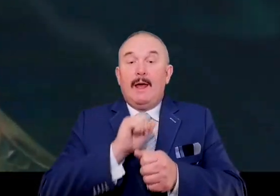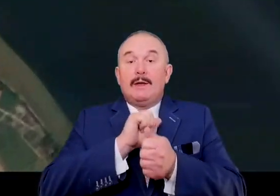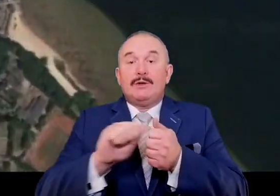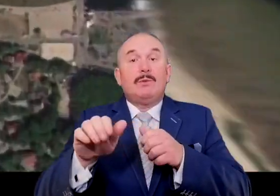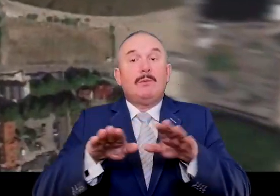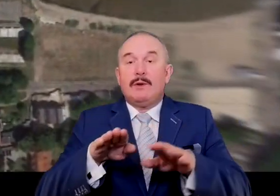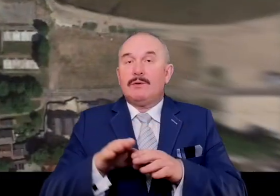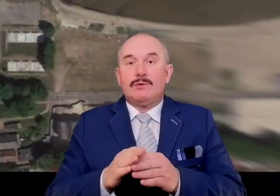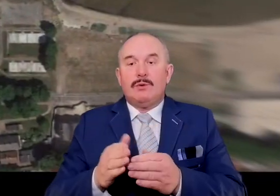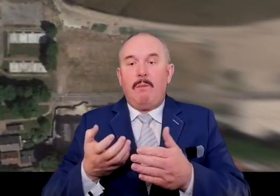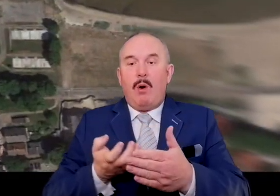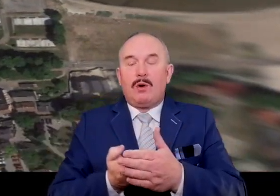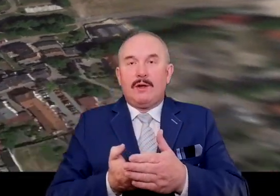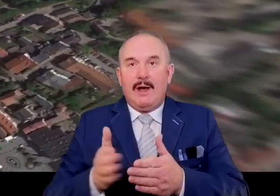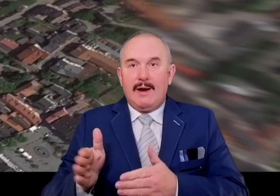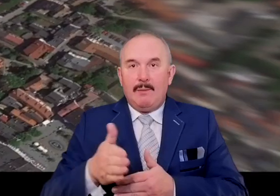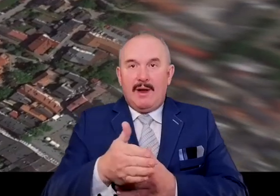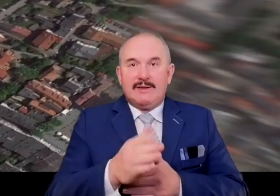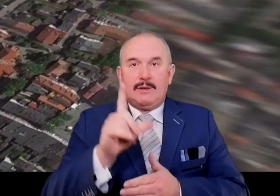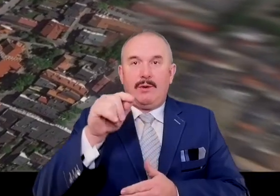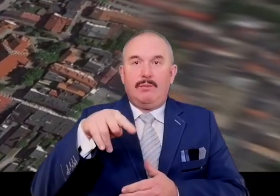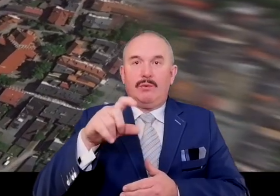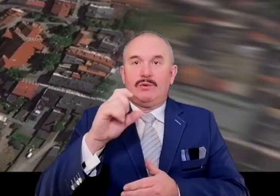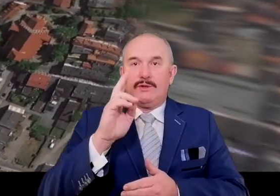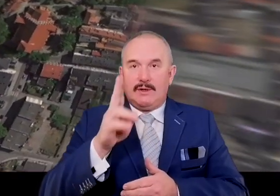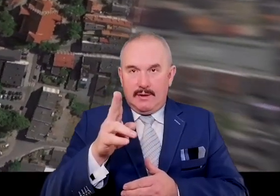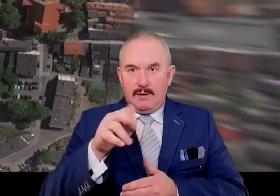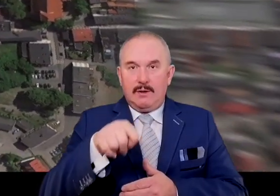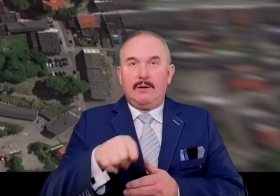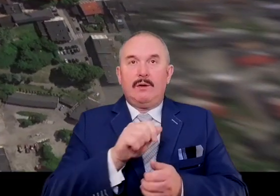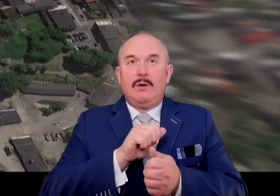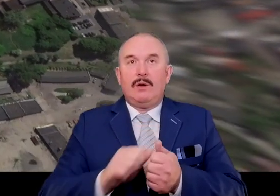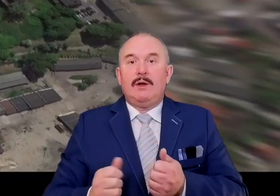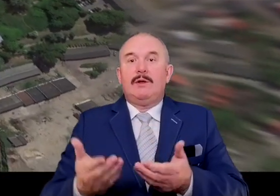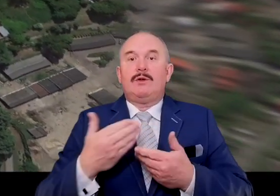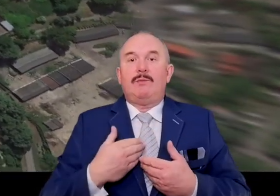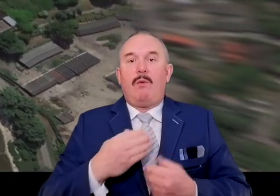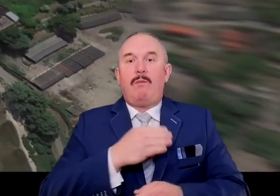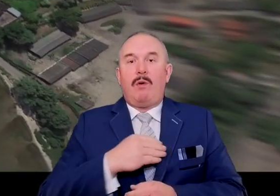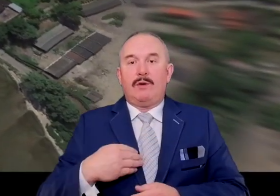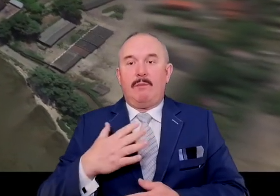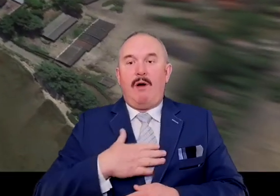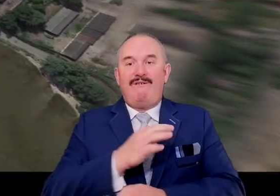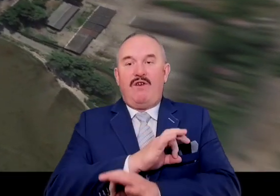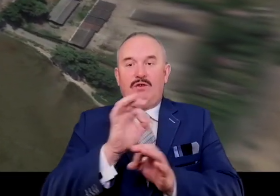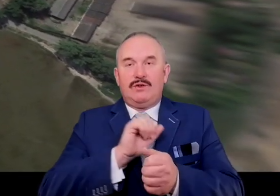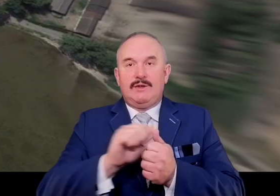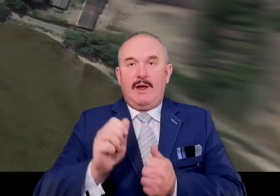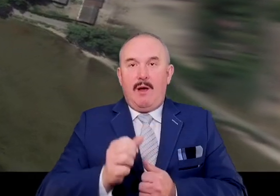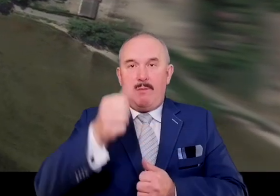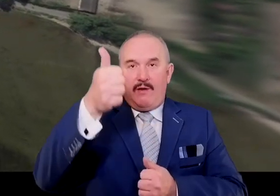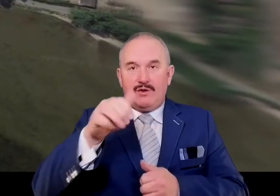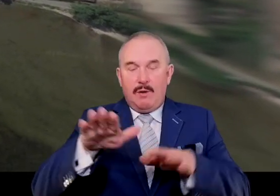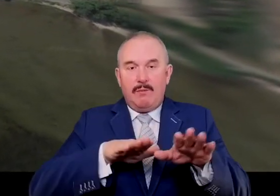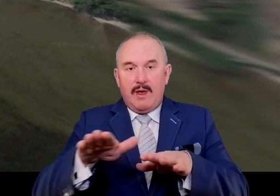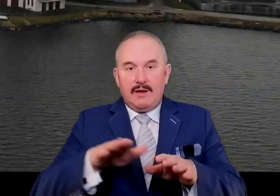Znajdujemy się w porcie rybackim w Pucku. Port ten tak naprawdę po odzyskaniu przez Polskę niepodległości stał się pierwszą